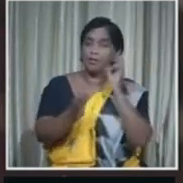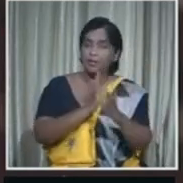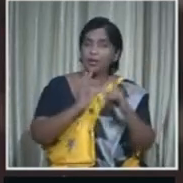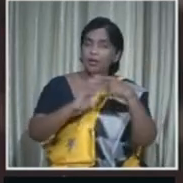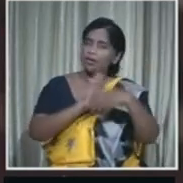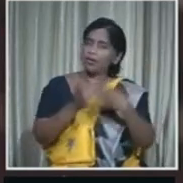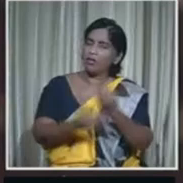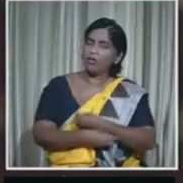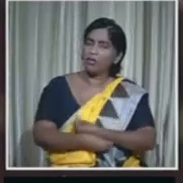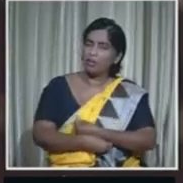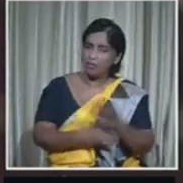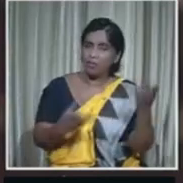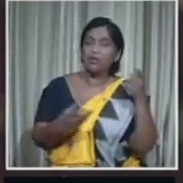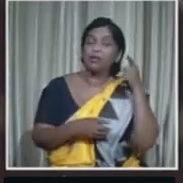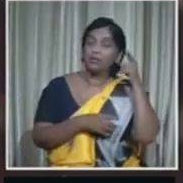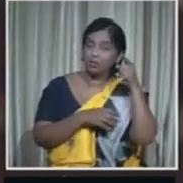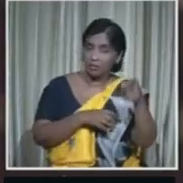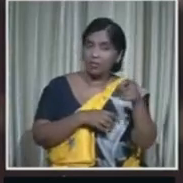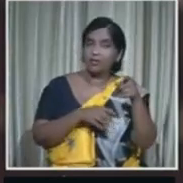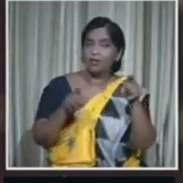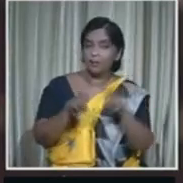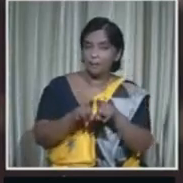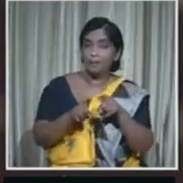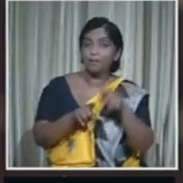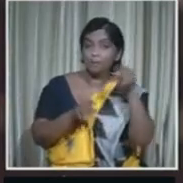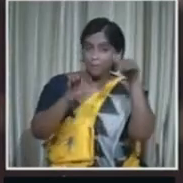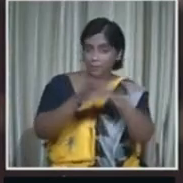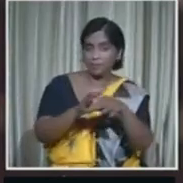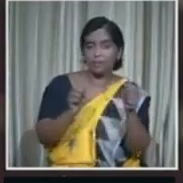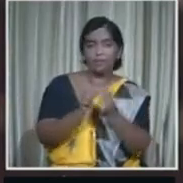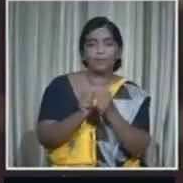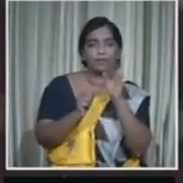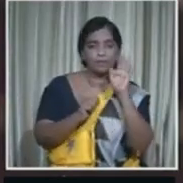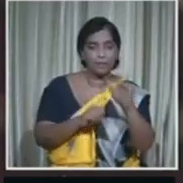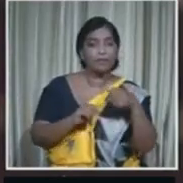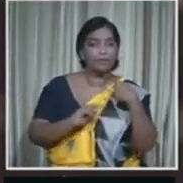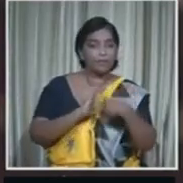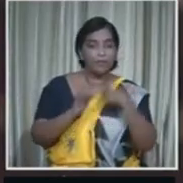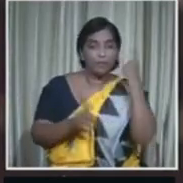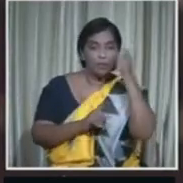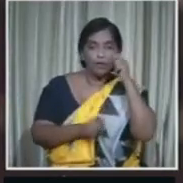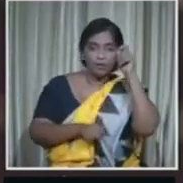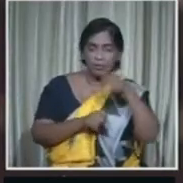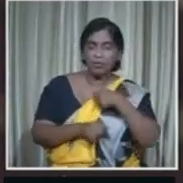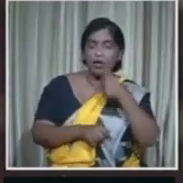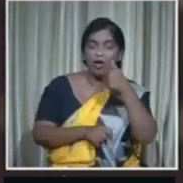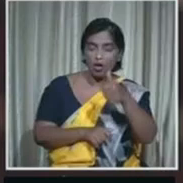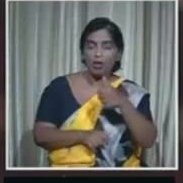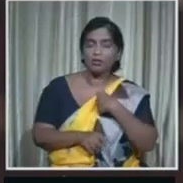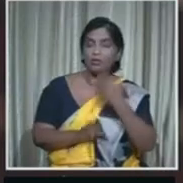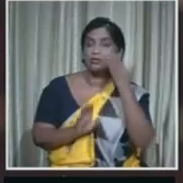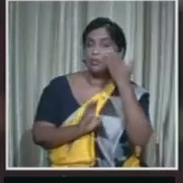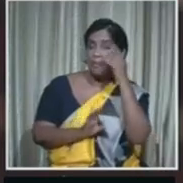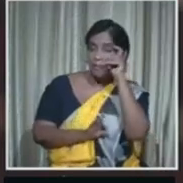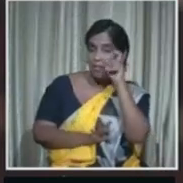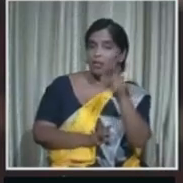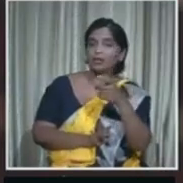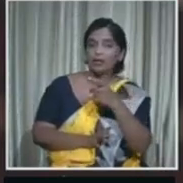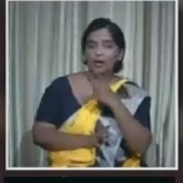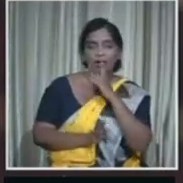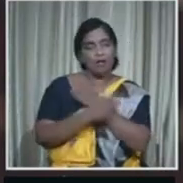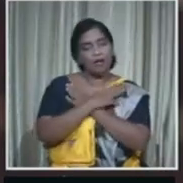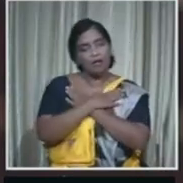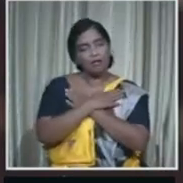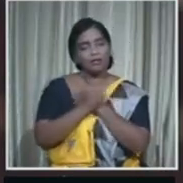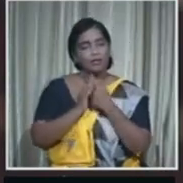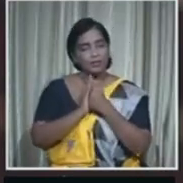විනාශ කරන්න. තමුන්නාසලා එතන ඉඳලා වැඩ කරන්න කියලා මේ රටේ බුද්ධිමත් ජනතාවට හොඳින් මියදීහා බලන්න කියලා අපි බොහොම ආදරෙන්